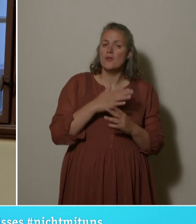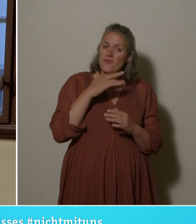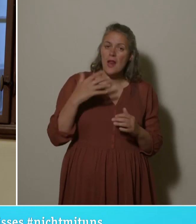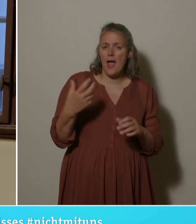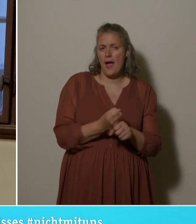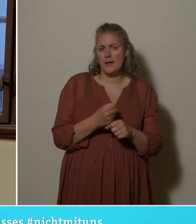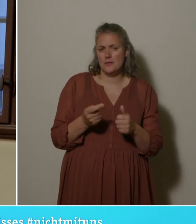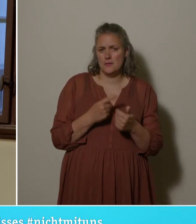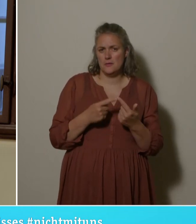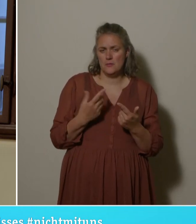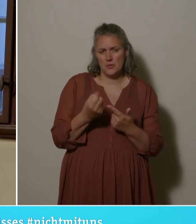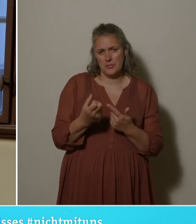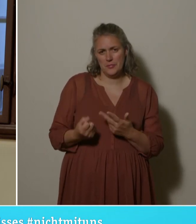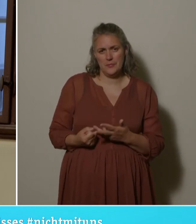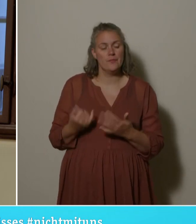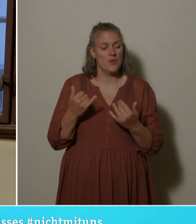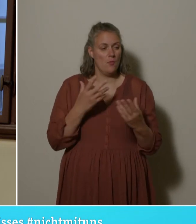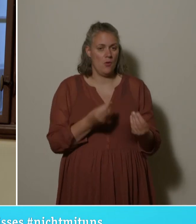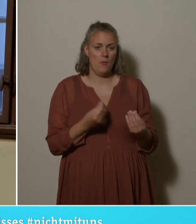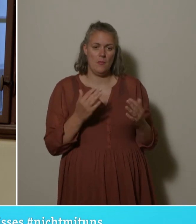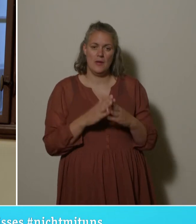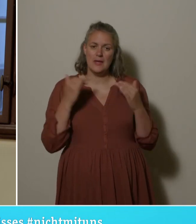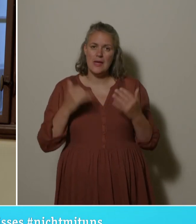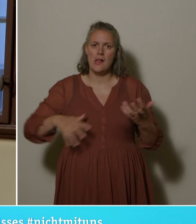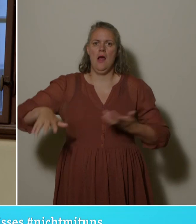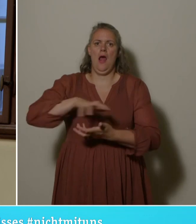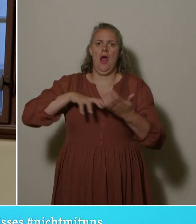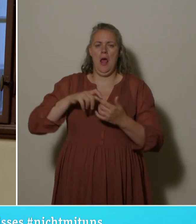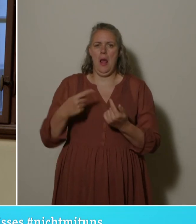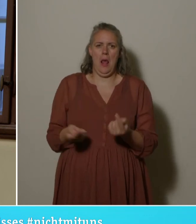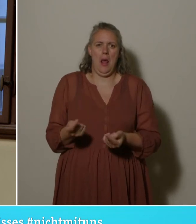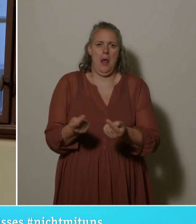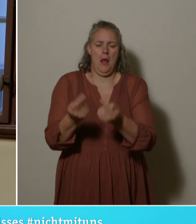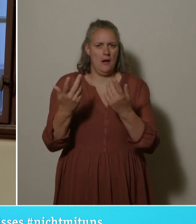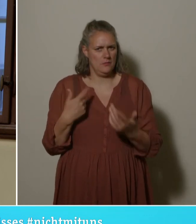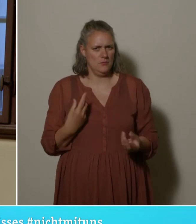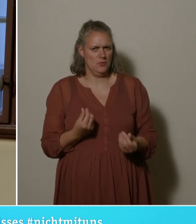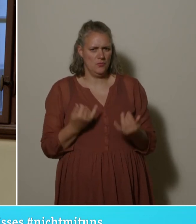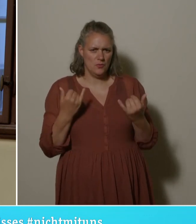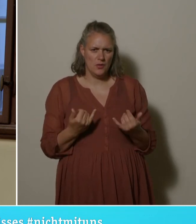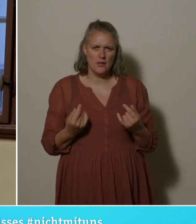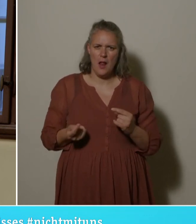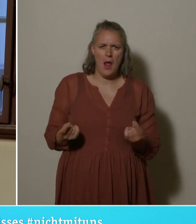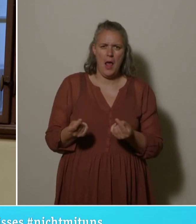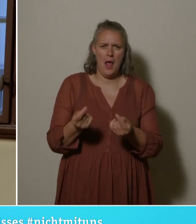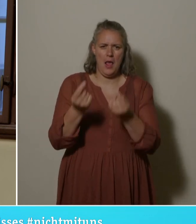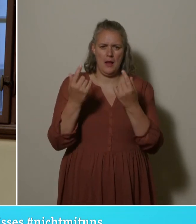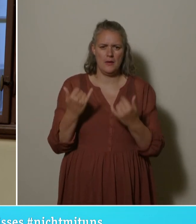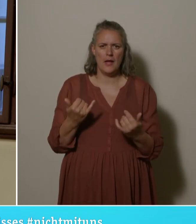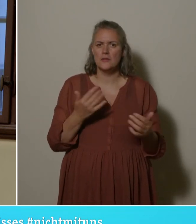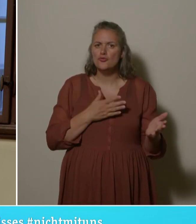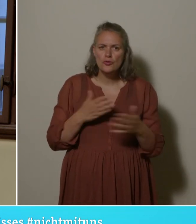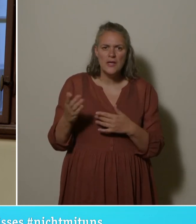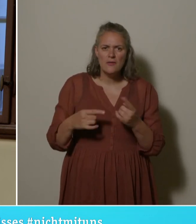erreicht und auch bekommen. Und ich bitte jetzt hier, keinen Skandal zu suchen. Und ich habe den Eindruck, hier wird gebohrt und gesucht, dass hier irgendwas ganz Schlimmes